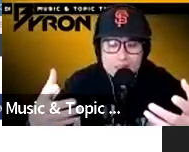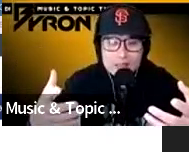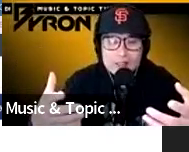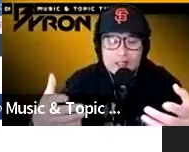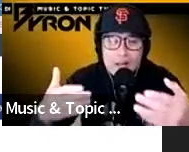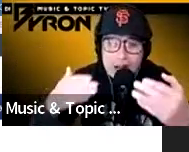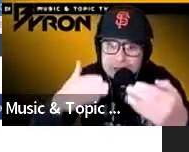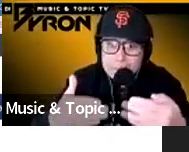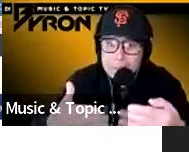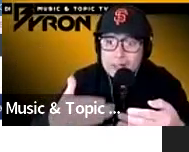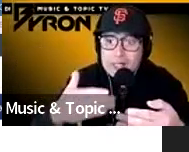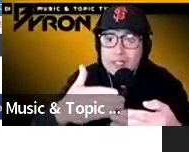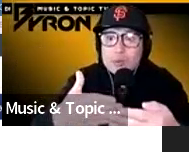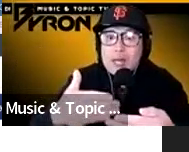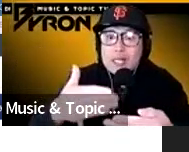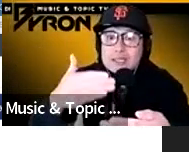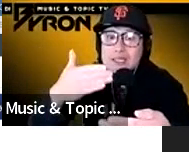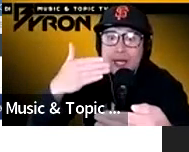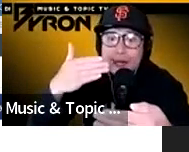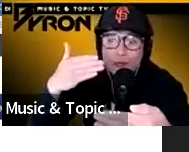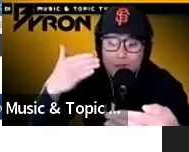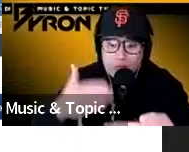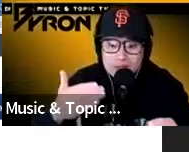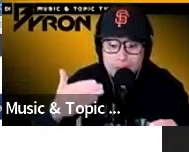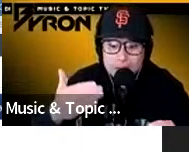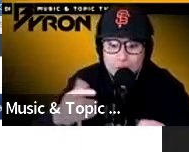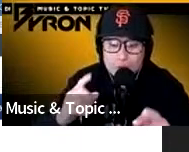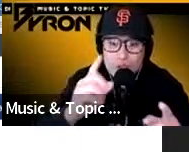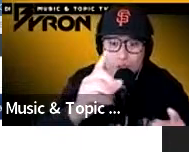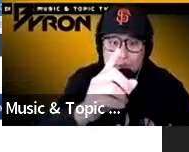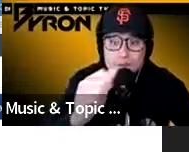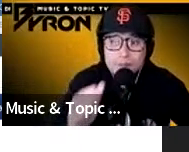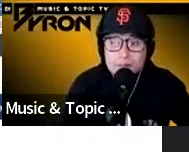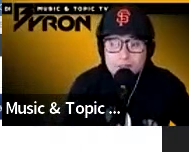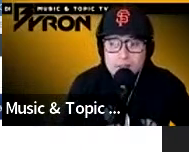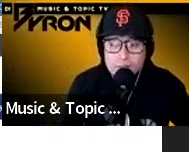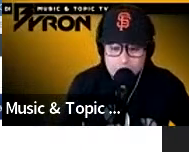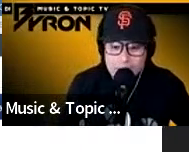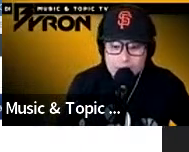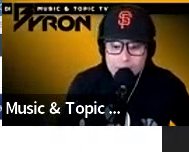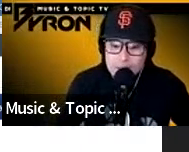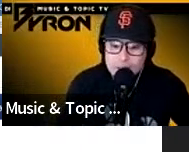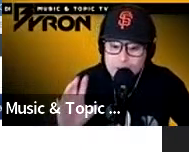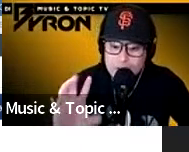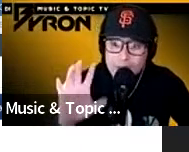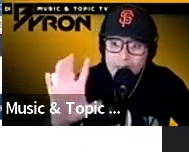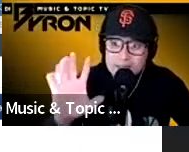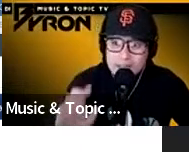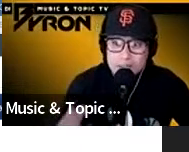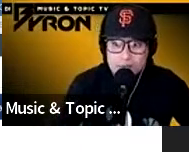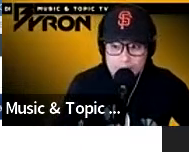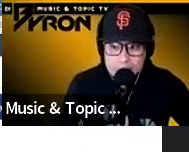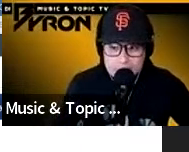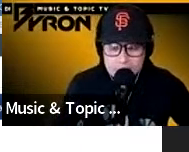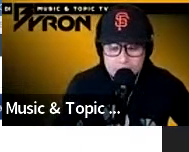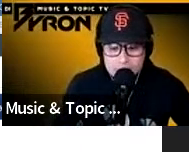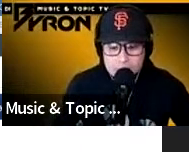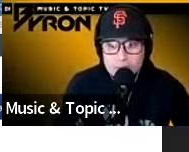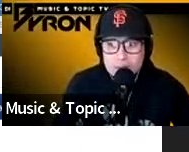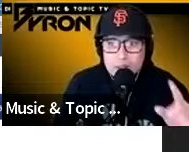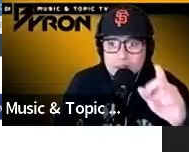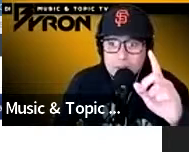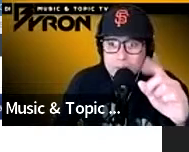statement yan at Syempre nandyan yung last line of defense Si pastor Sino yon Wala niyo Sino ang last line of defense Si